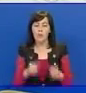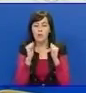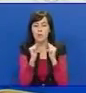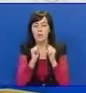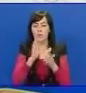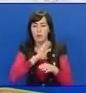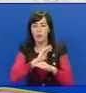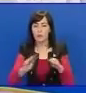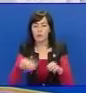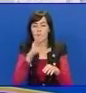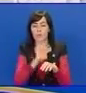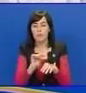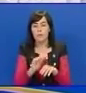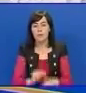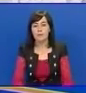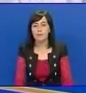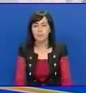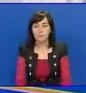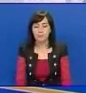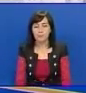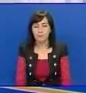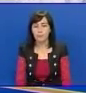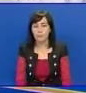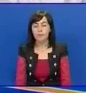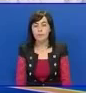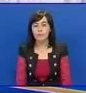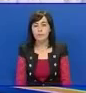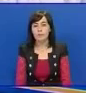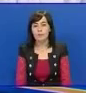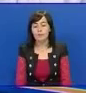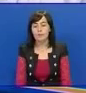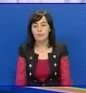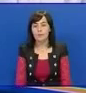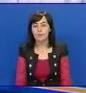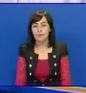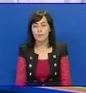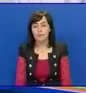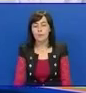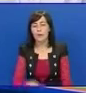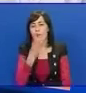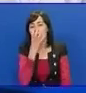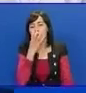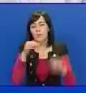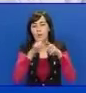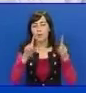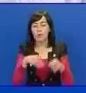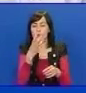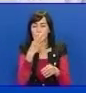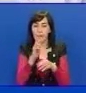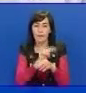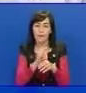арылтады. В городе Чимкенте началась выставка продажи аппаратов магнитотерапии и теплотерапии. Теплон құралы қыздыру арқылы